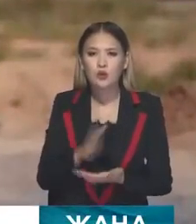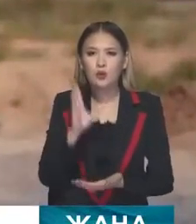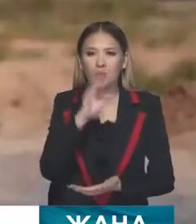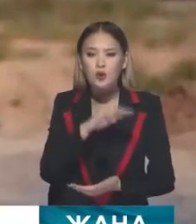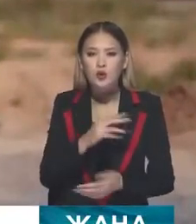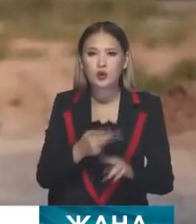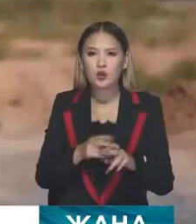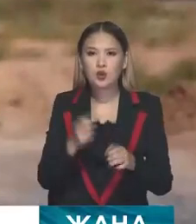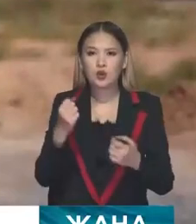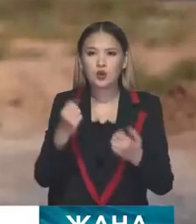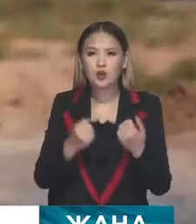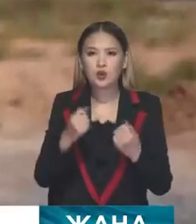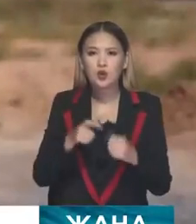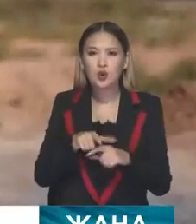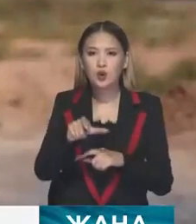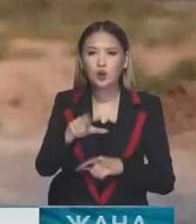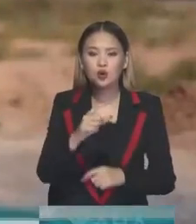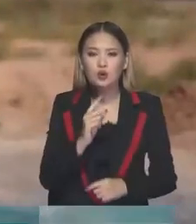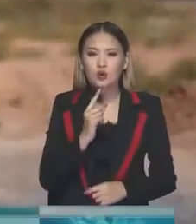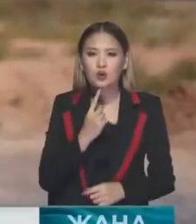мысалға жолда мысалға осы